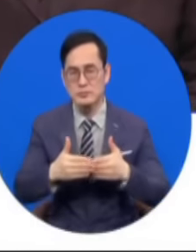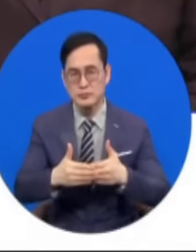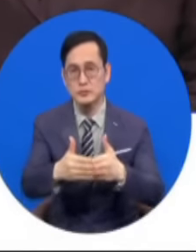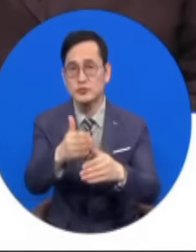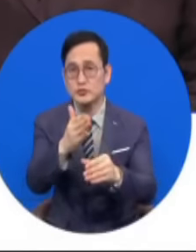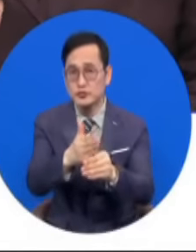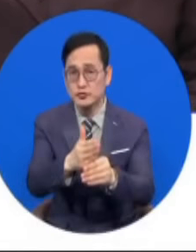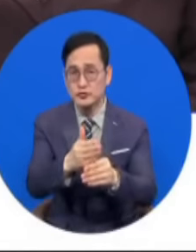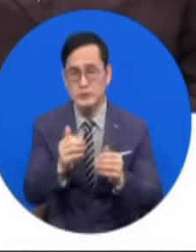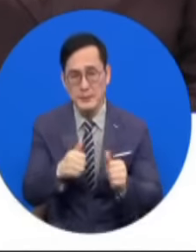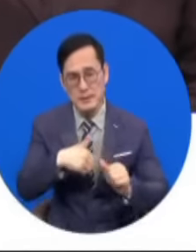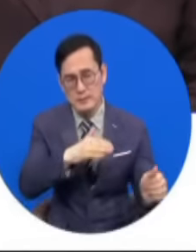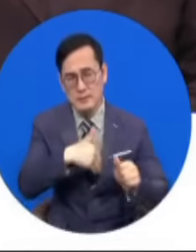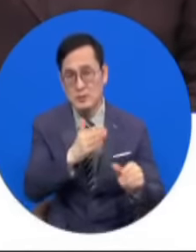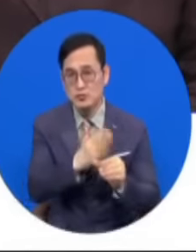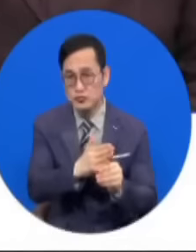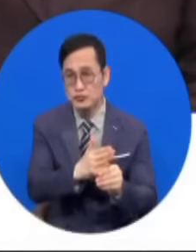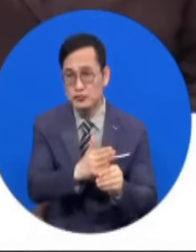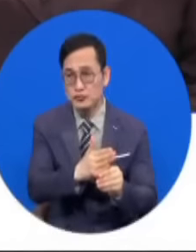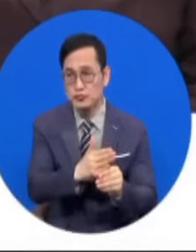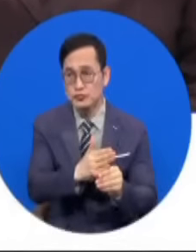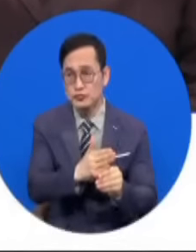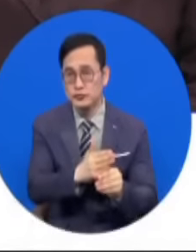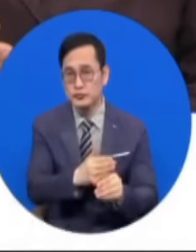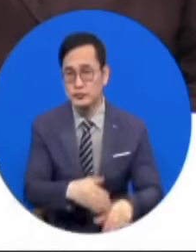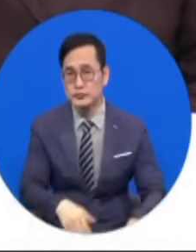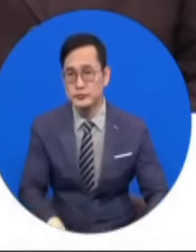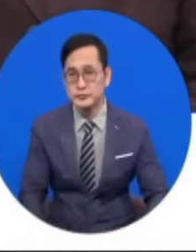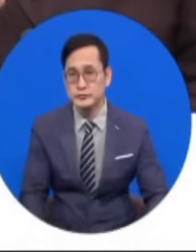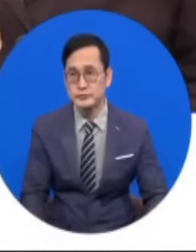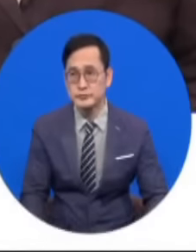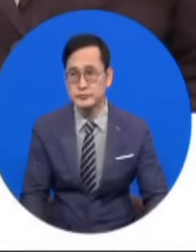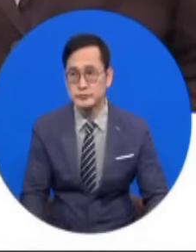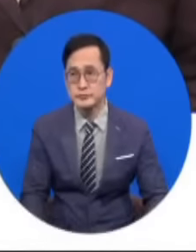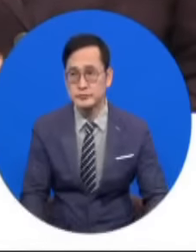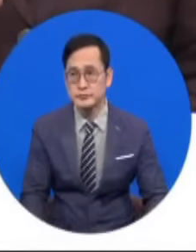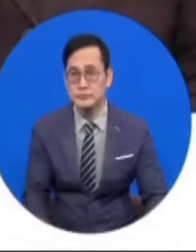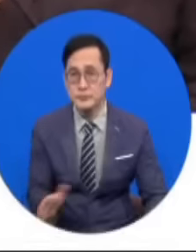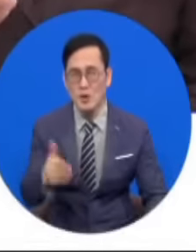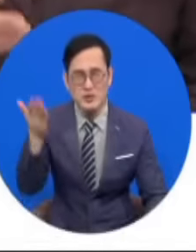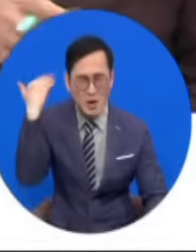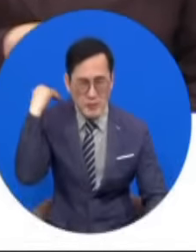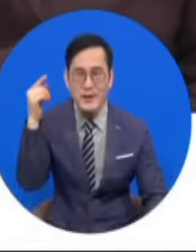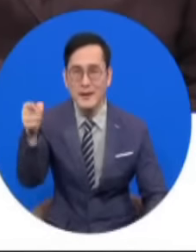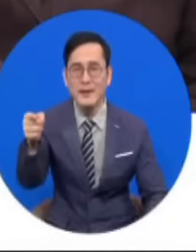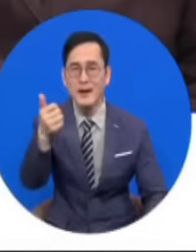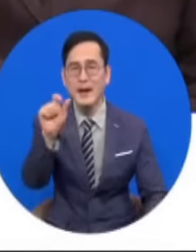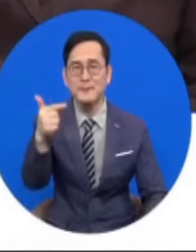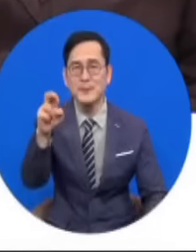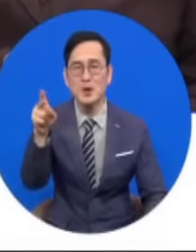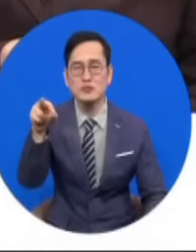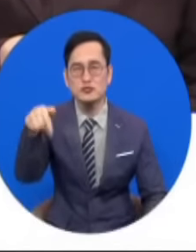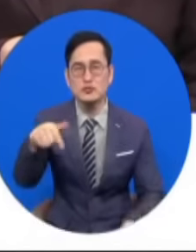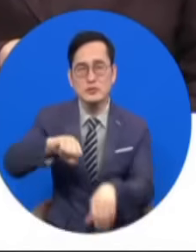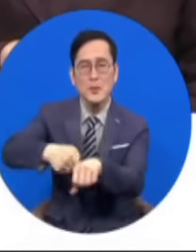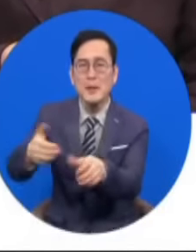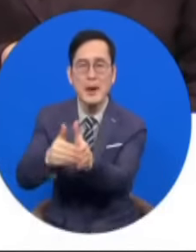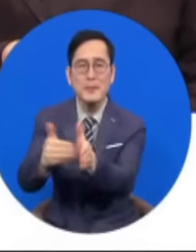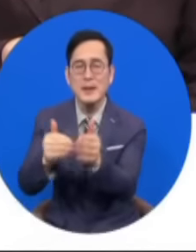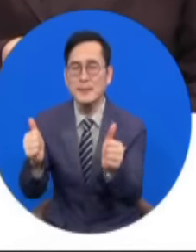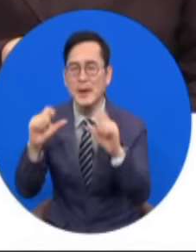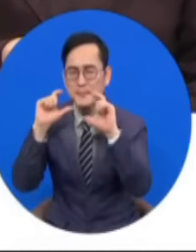출소해서 뭐 활동을 하고 있는 한명숙 전 총리에 대해서 또 왜 다시 소환하는 이런 모든 것들에 대해서